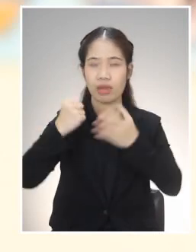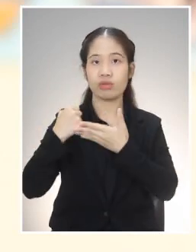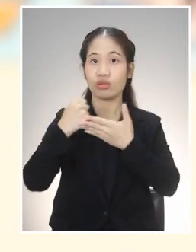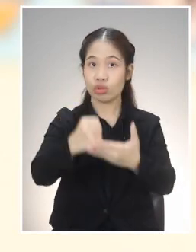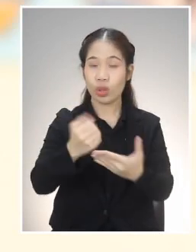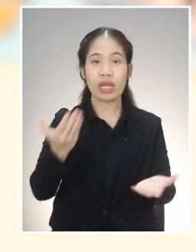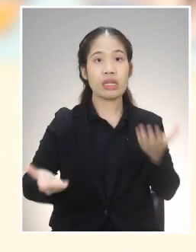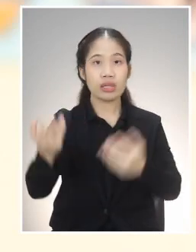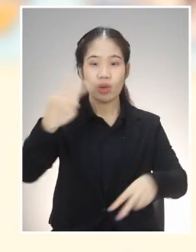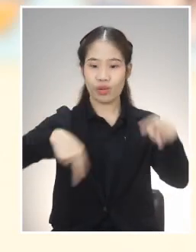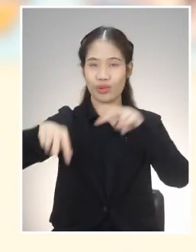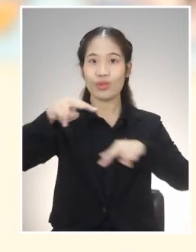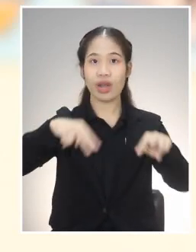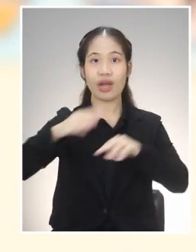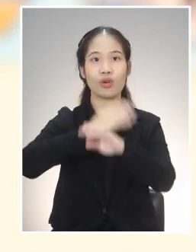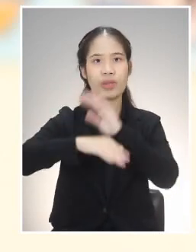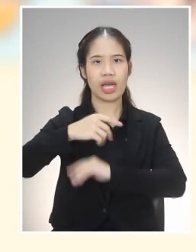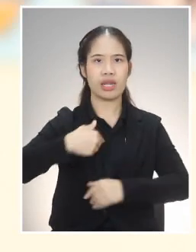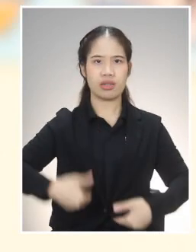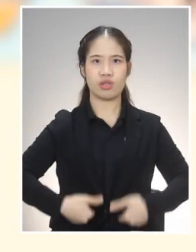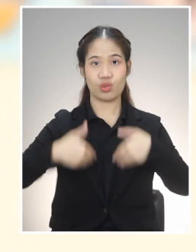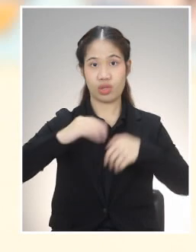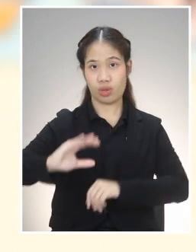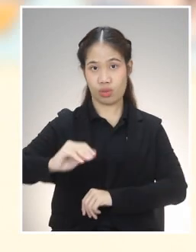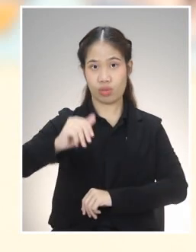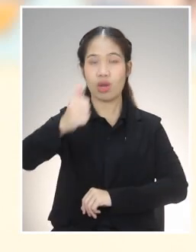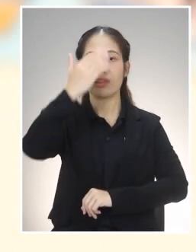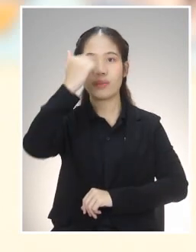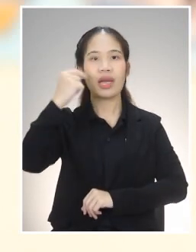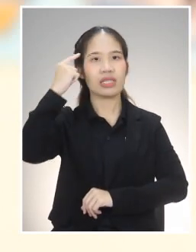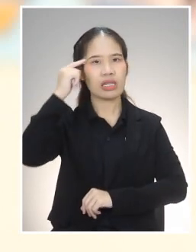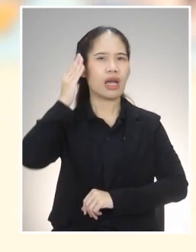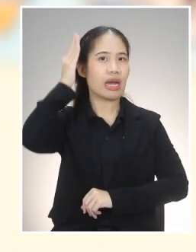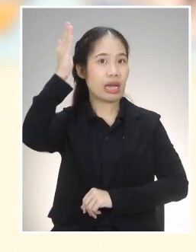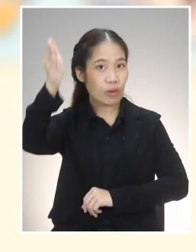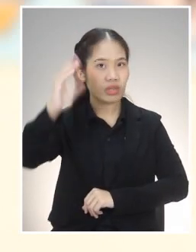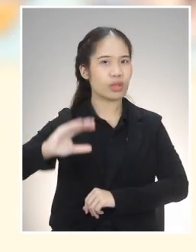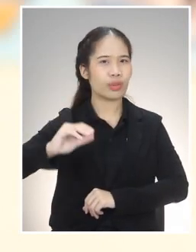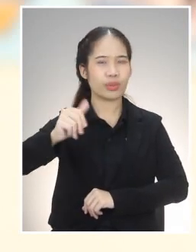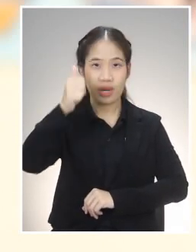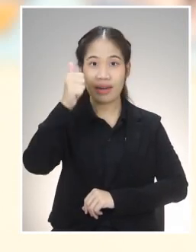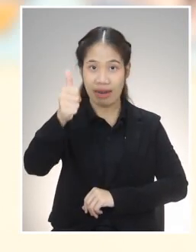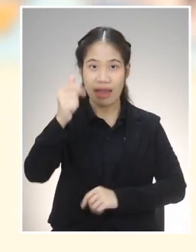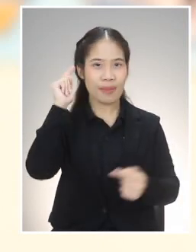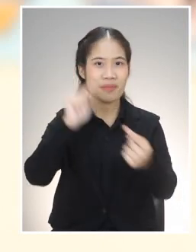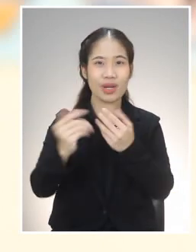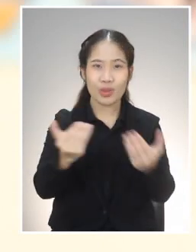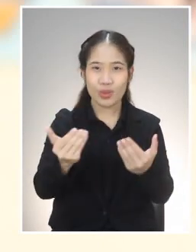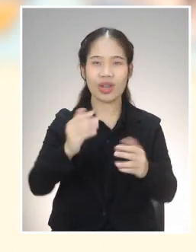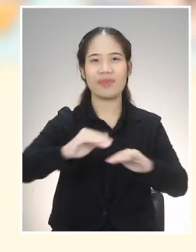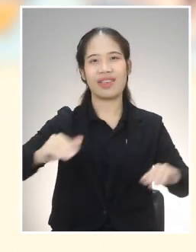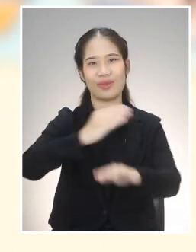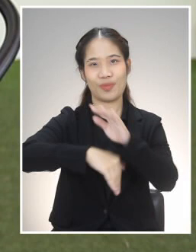ดูแลคนพิการให้ดีขึ้นจะได้มีอนาคตที่ดีขึ้นเพื่อลูกนะคะเด็กพิการทั่วประเทศ